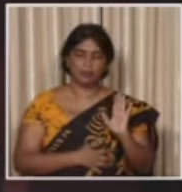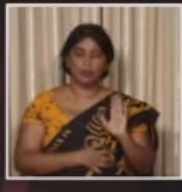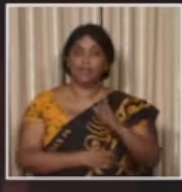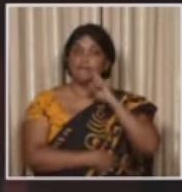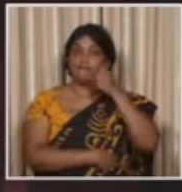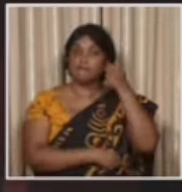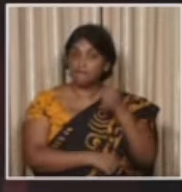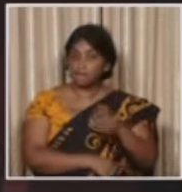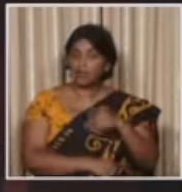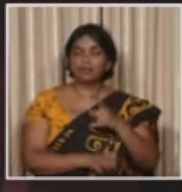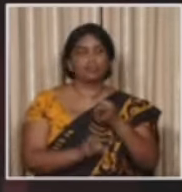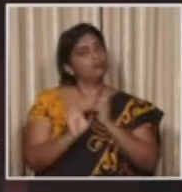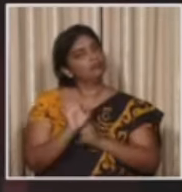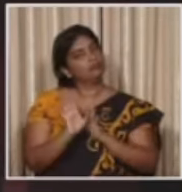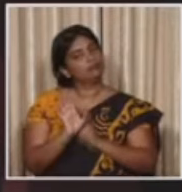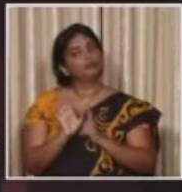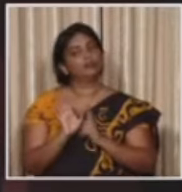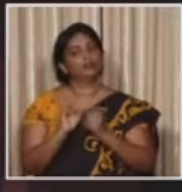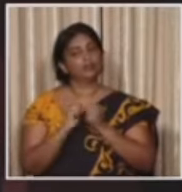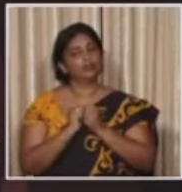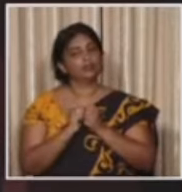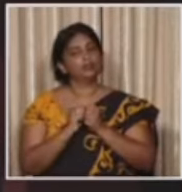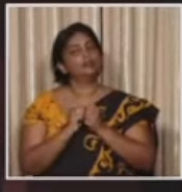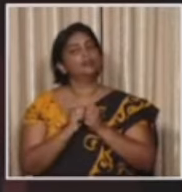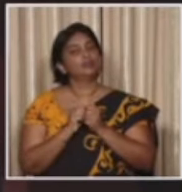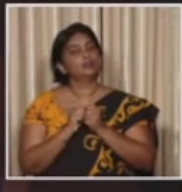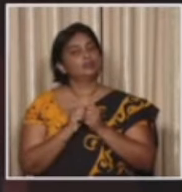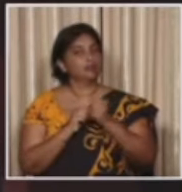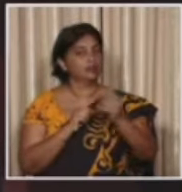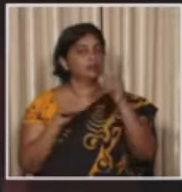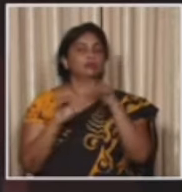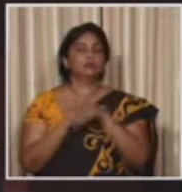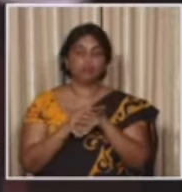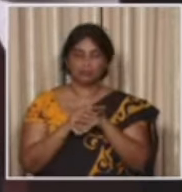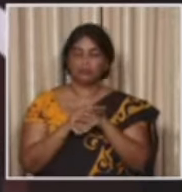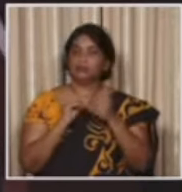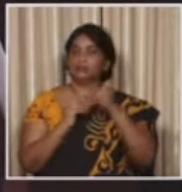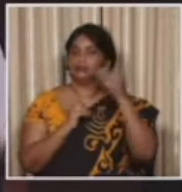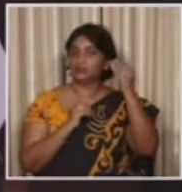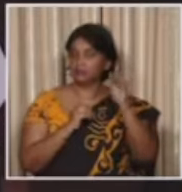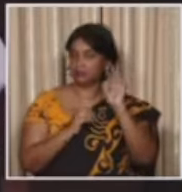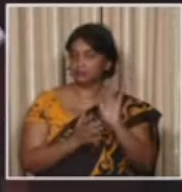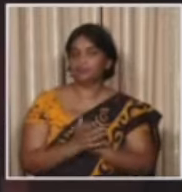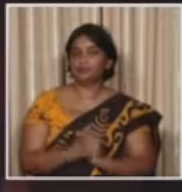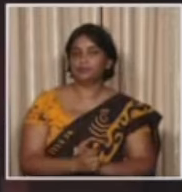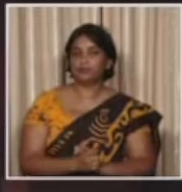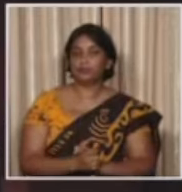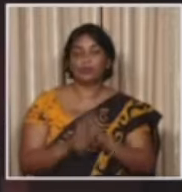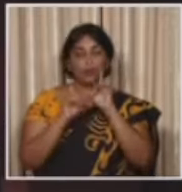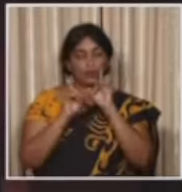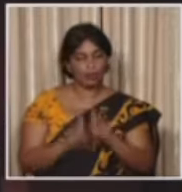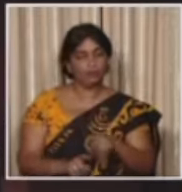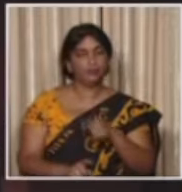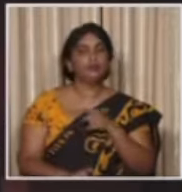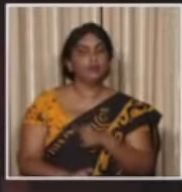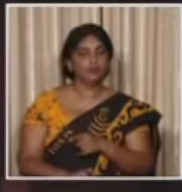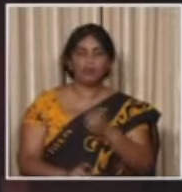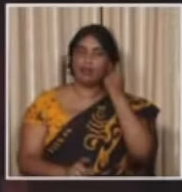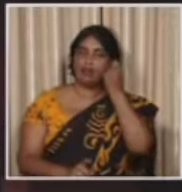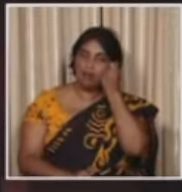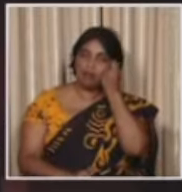වැදගත් වනුයේ නොකඩවා අදාළ කටයුත්තේ නියැලීමේ ධීරිය. මෙන්න මේ